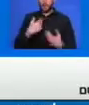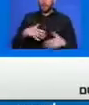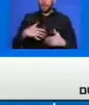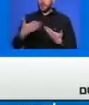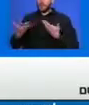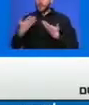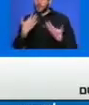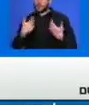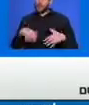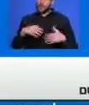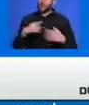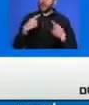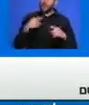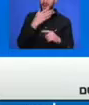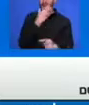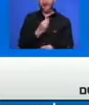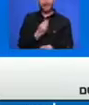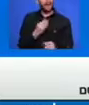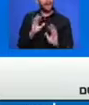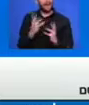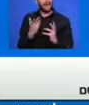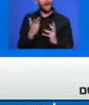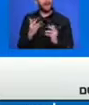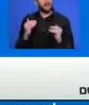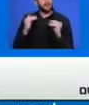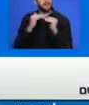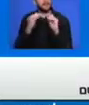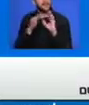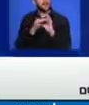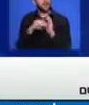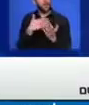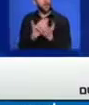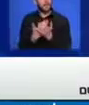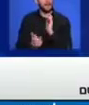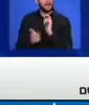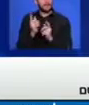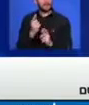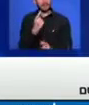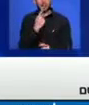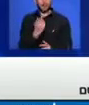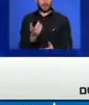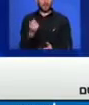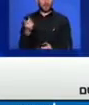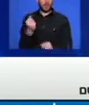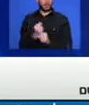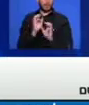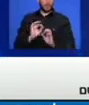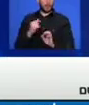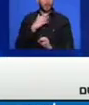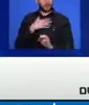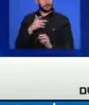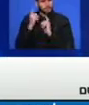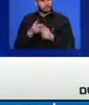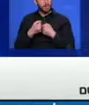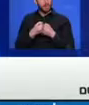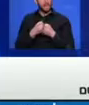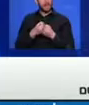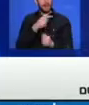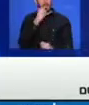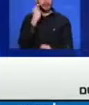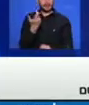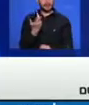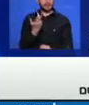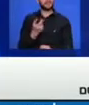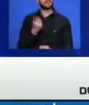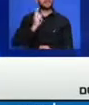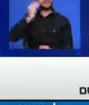אליו, איזה לחן יפה. איך זה מתיישב בעצם עם העובדה שהמקסיקנים אומרים לו, אוברדור, הלו, אתה לא עושה כלום, אנחנו רוצים שתילחם בקרטלים. צריך לזכור,